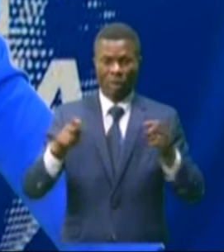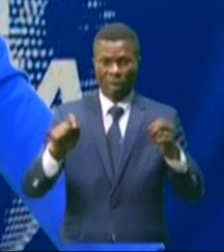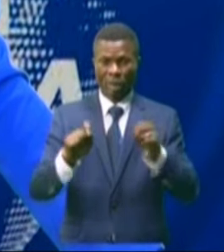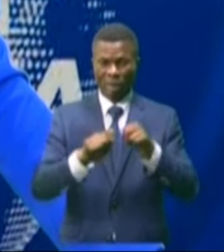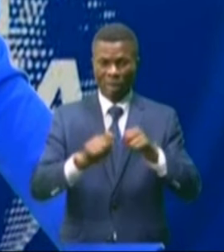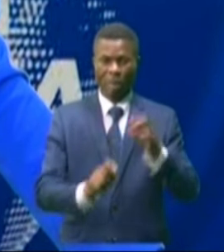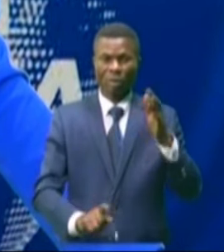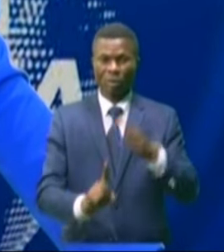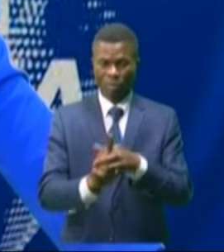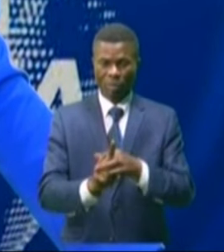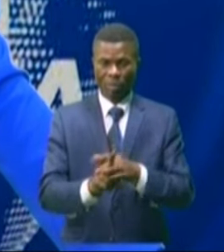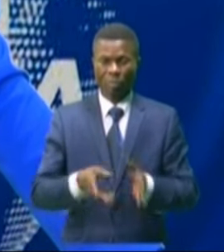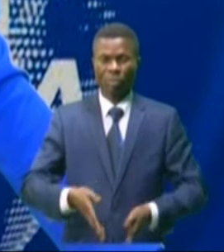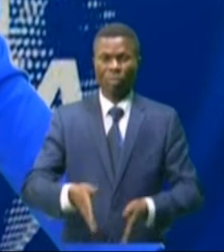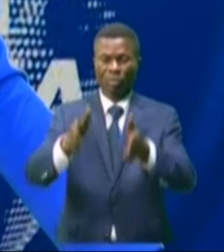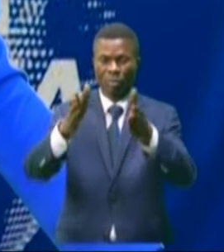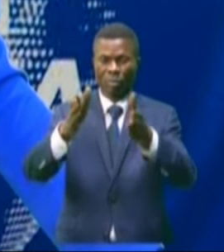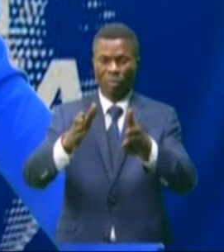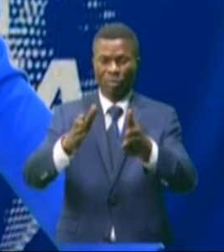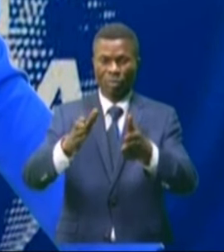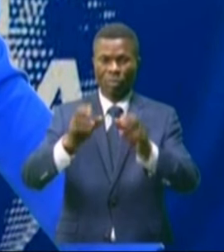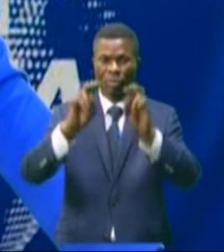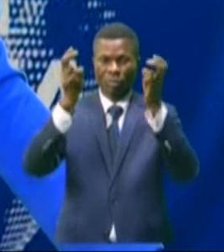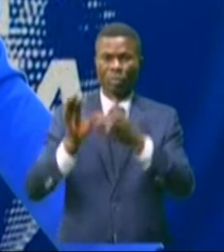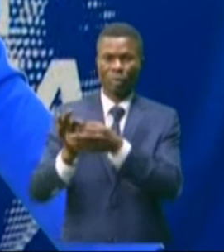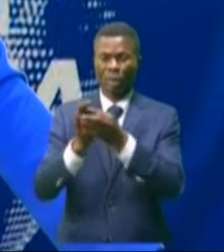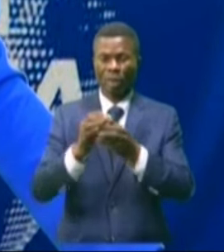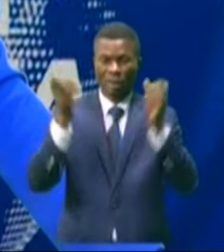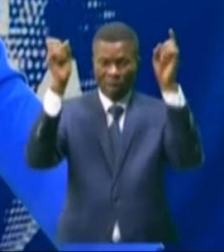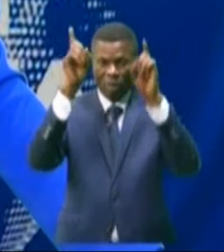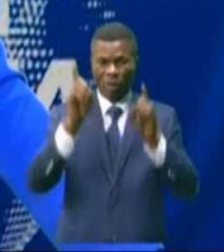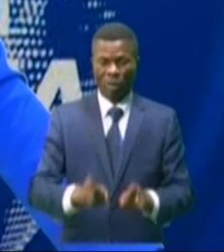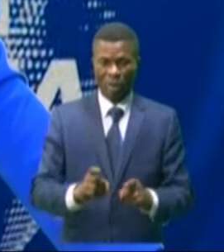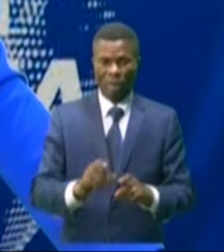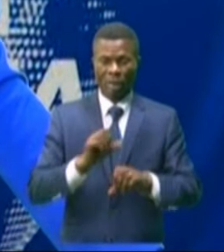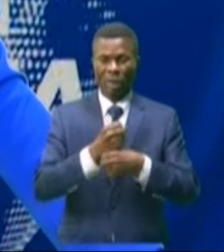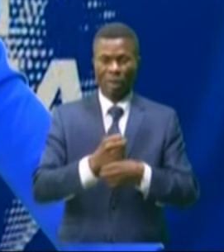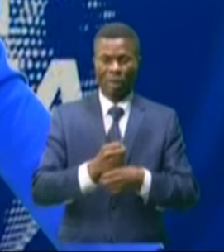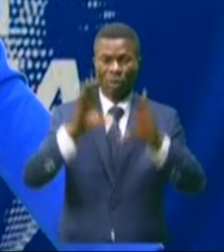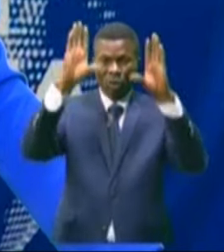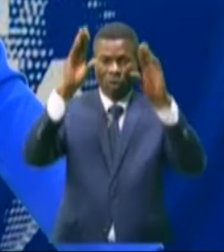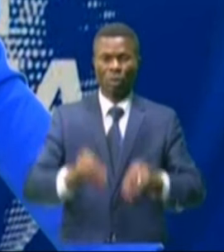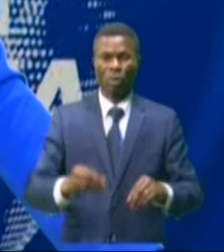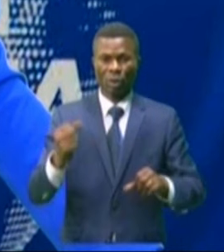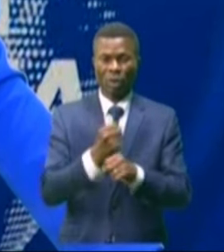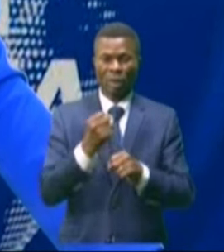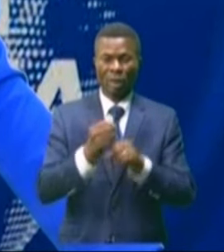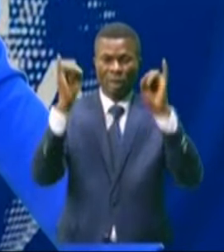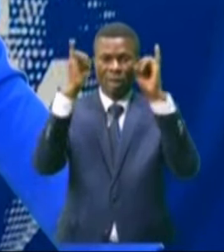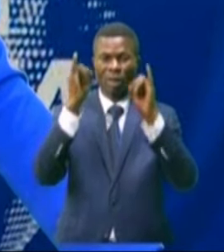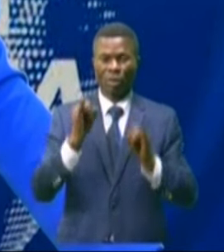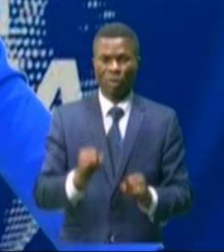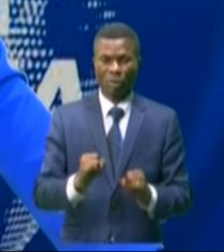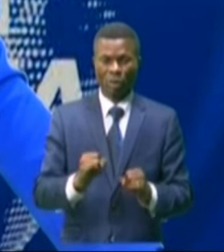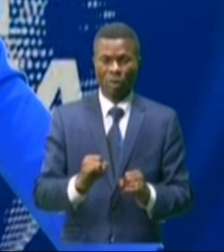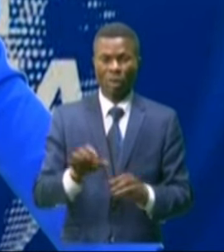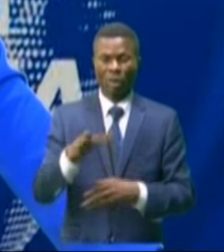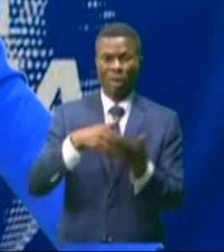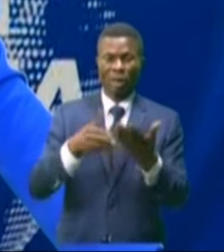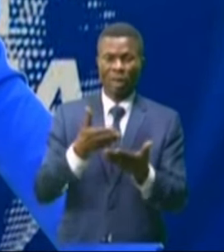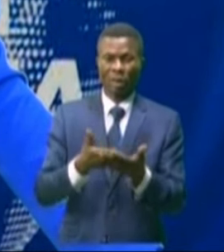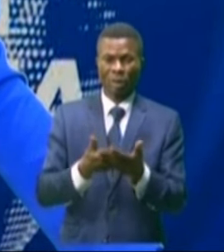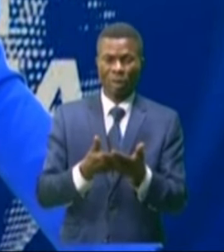produit sur la ligne de la Cité de l'Union africaine, causant ainsi interruption du service Internet. Suite à cette